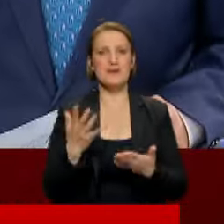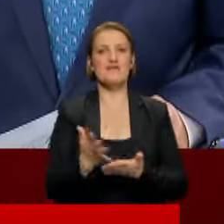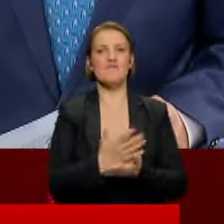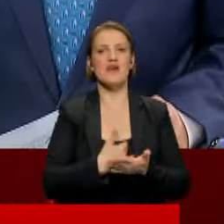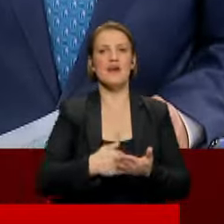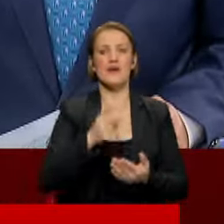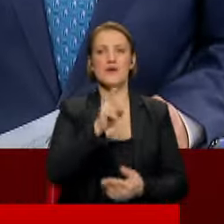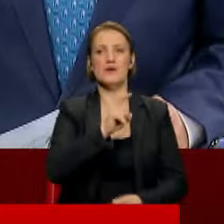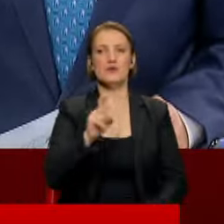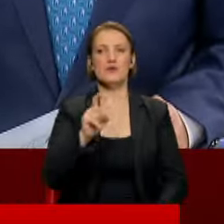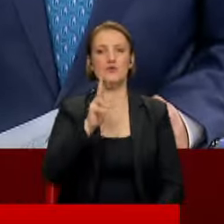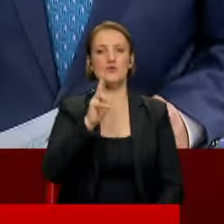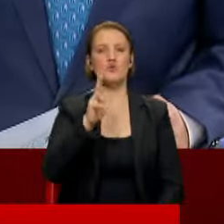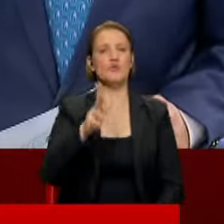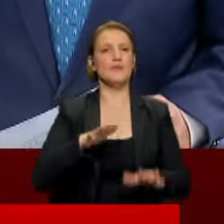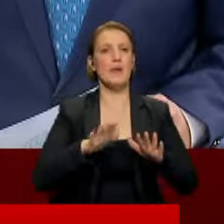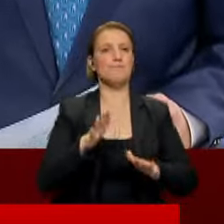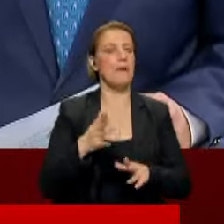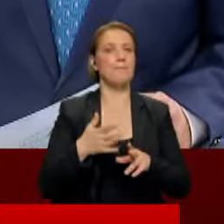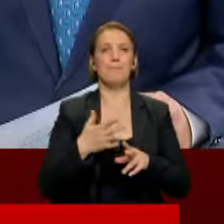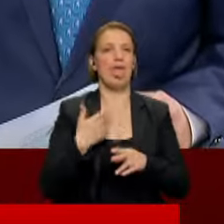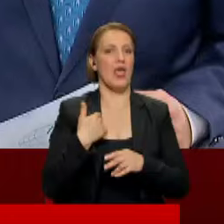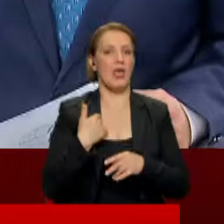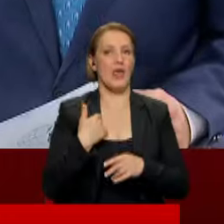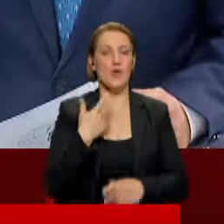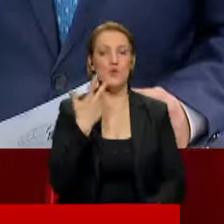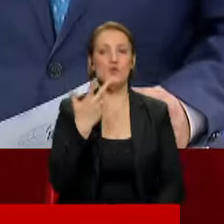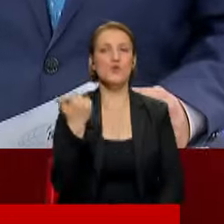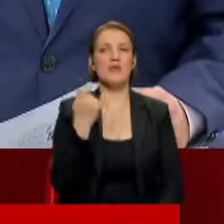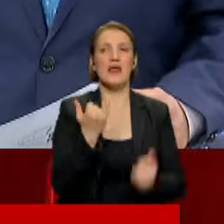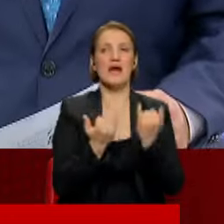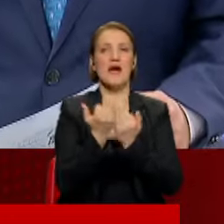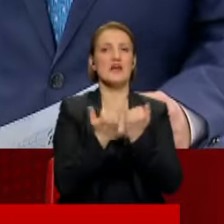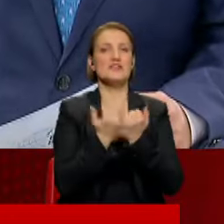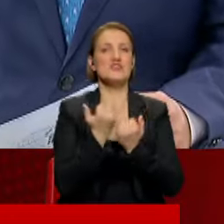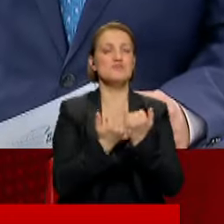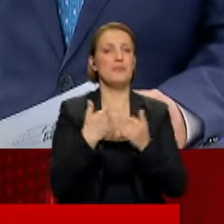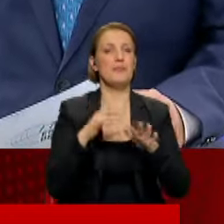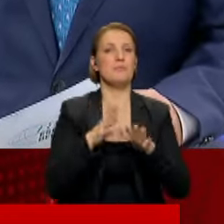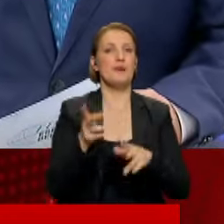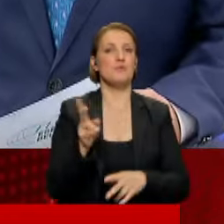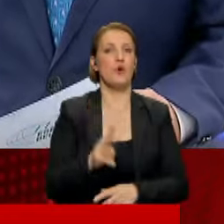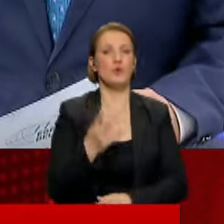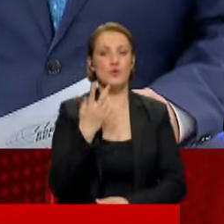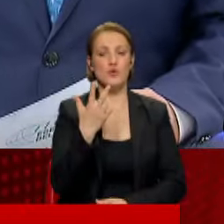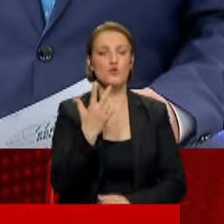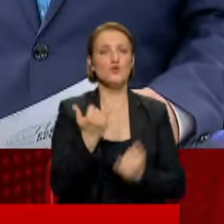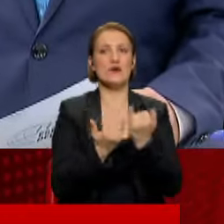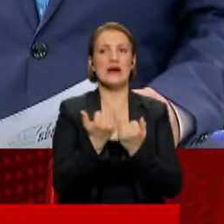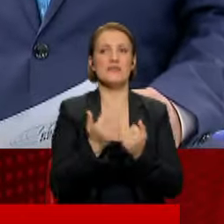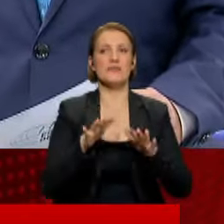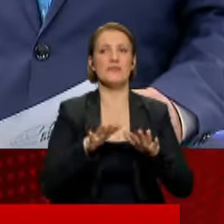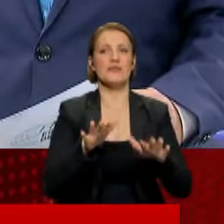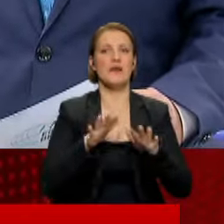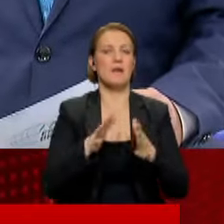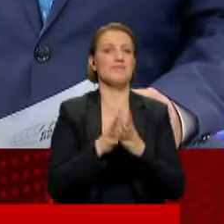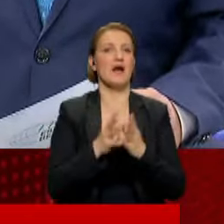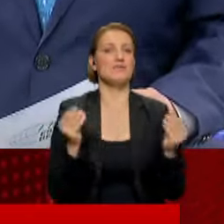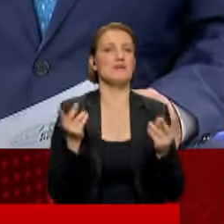ben ü tane deprem geçirmiş bir kardeşinizim ü tane kardeşini depreme vermiş bir insanım ü tane kardeşim depremde